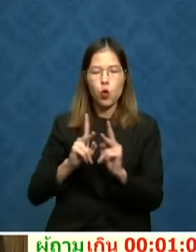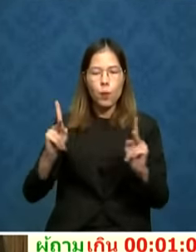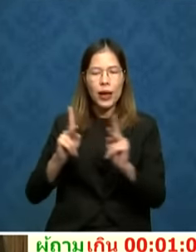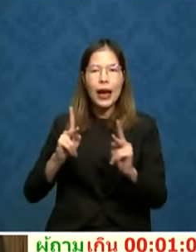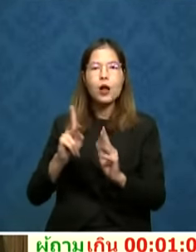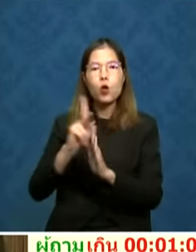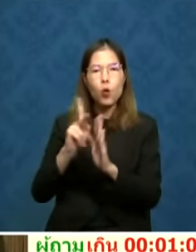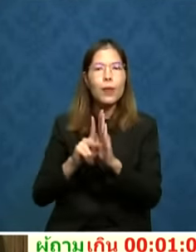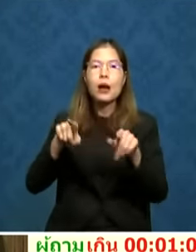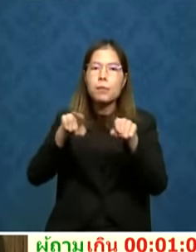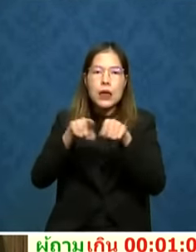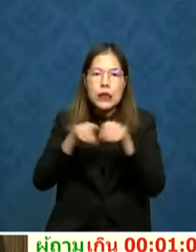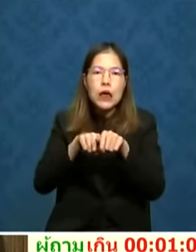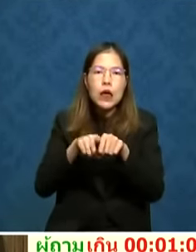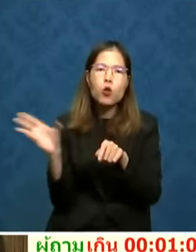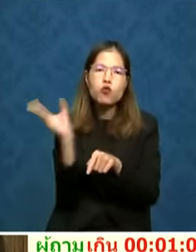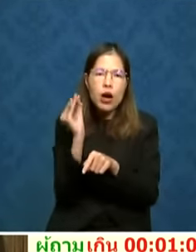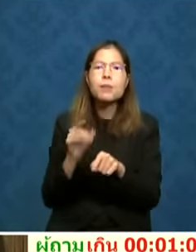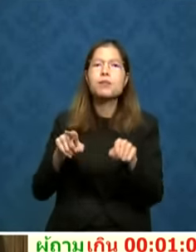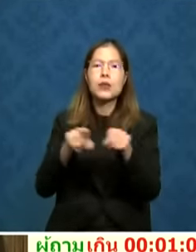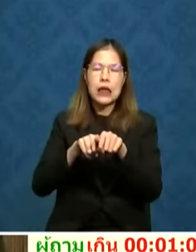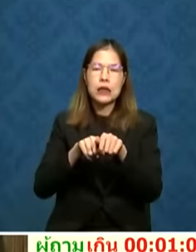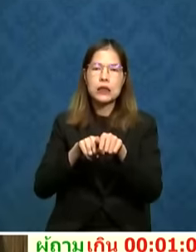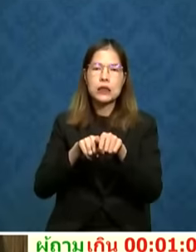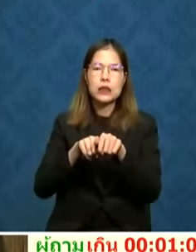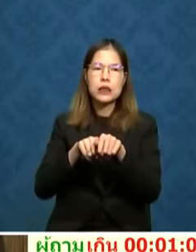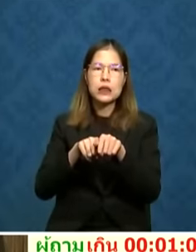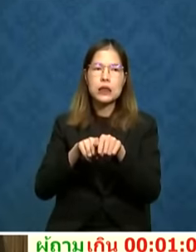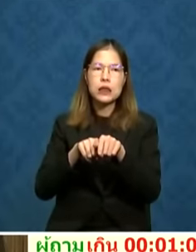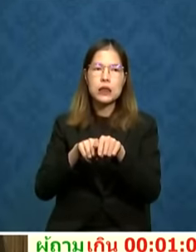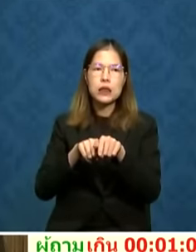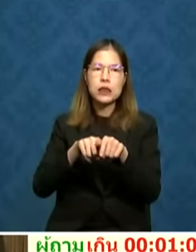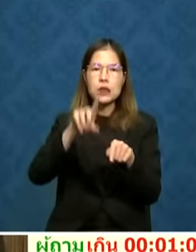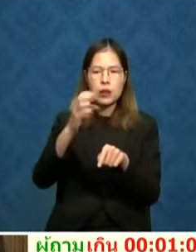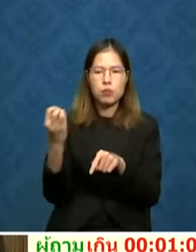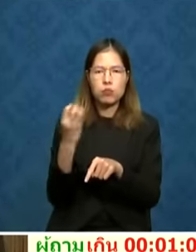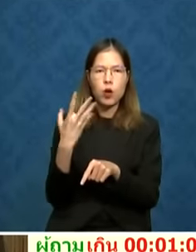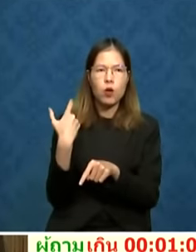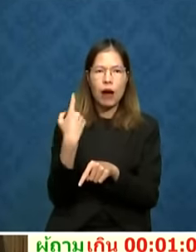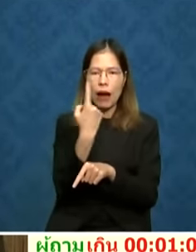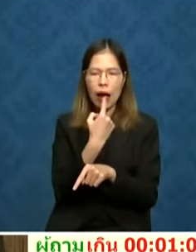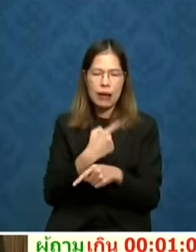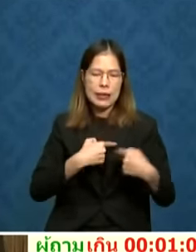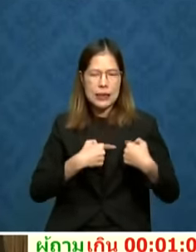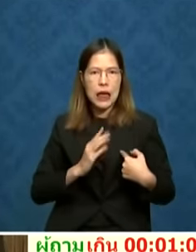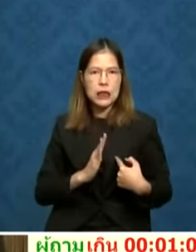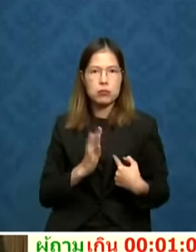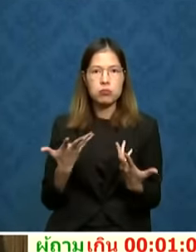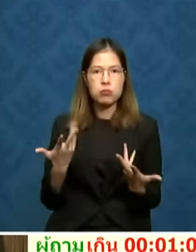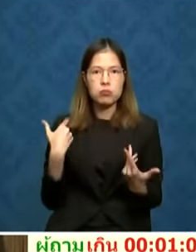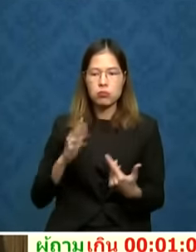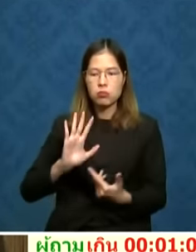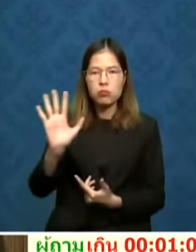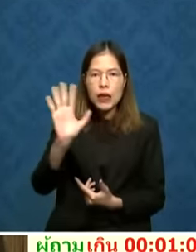objectionsเพราฉนั้นจะมาบอกว่าใไมจรงใจไม่ได้นะคะ